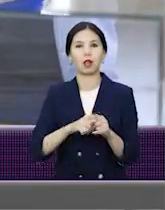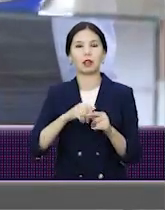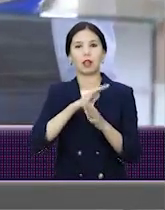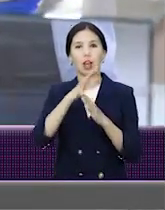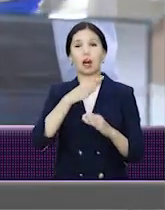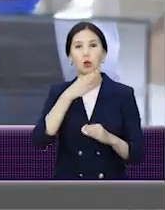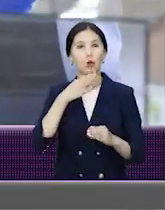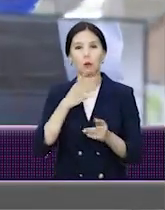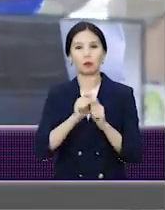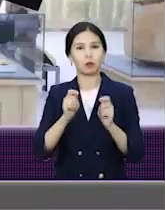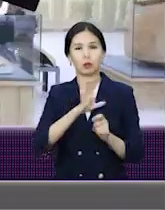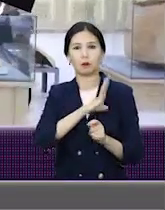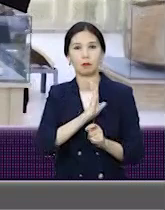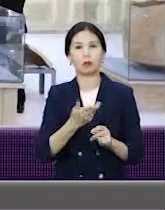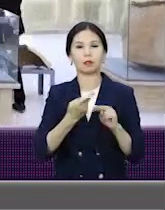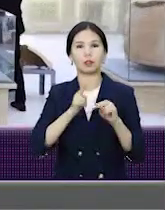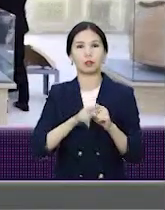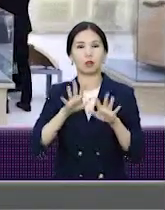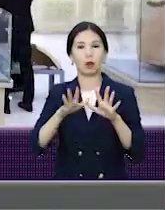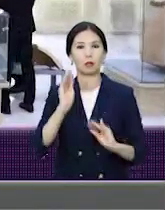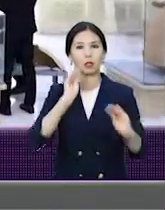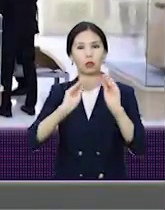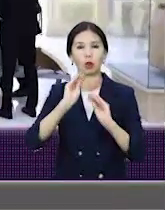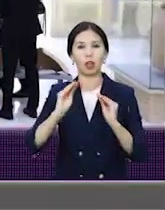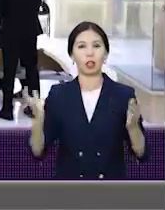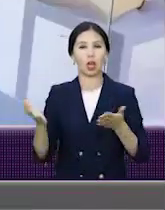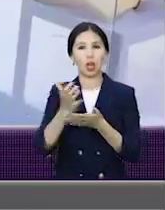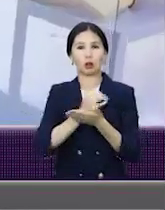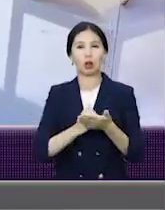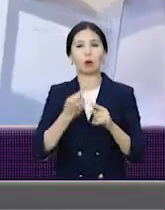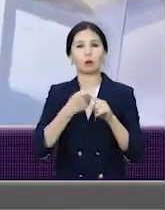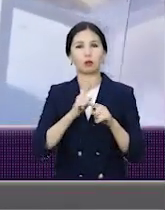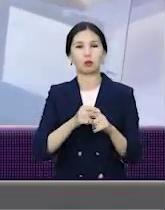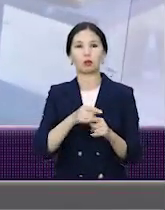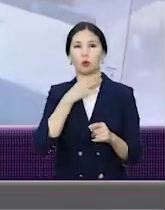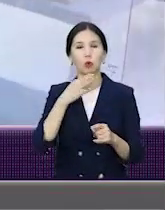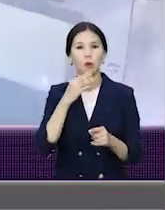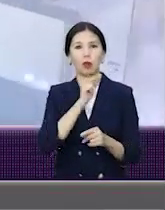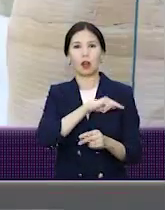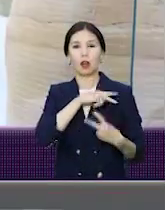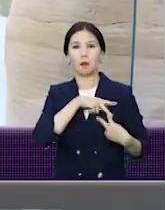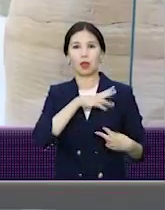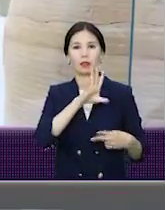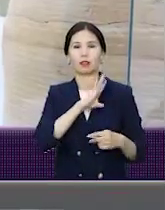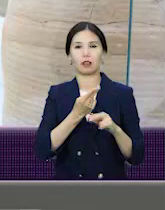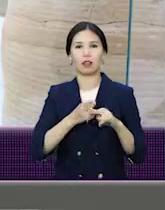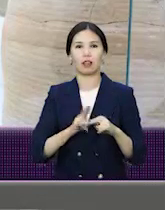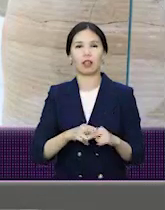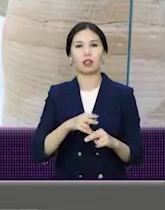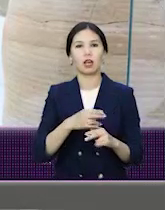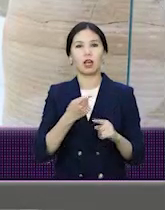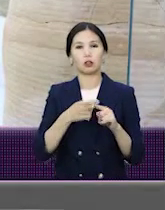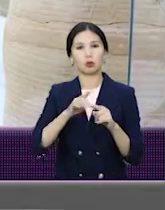etilganiga hali ko'p vaqt bo'lgan yo'q, ammo bu yerga joylangan har bir buyumni to'plash va topish uchun ancha yil mehnat qilingan. Misol uchun mana bu